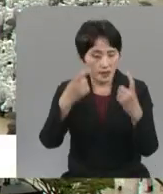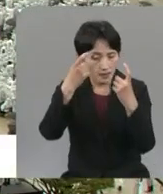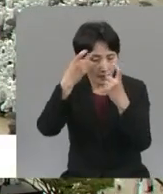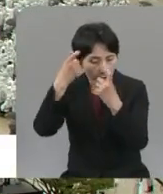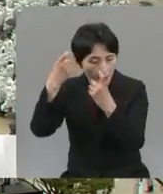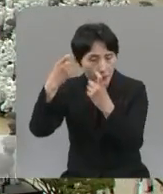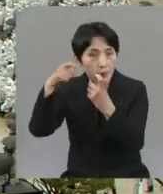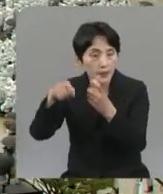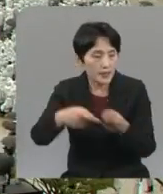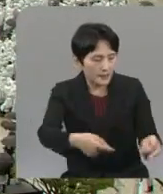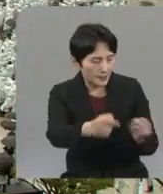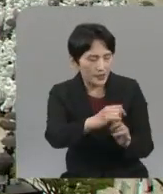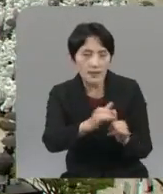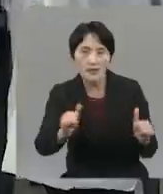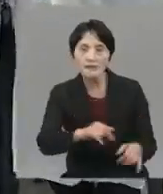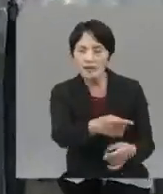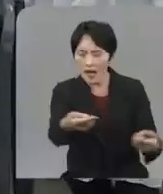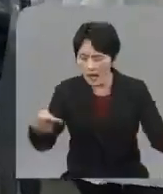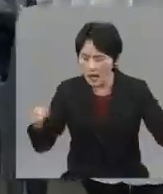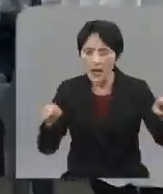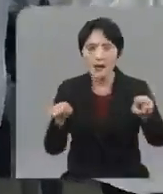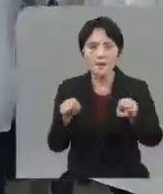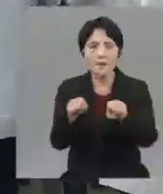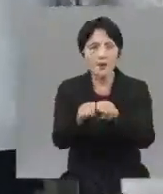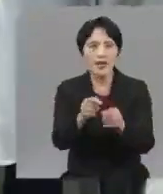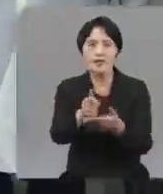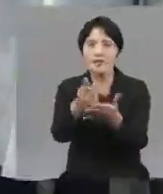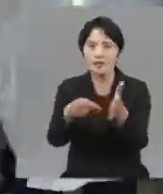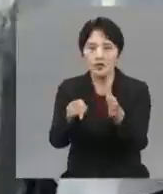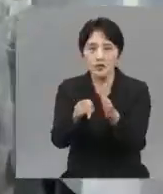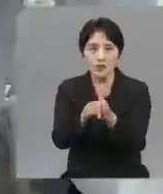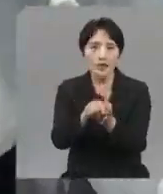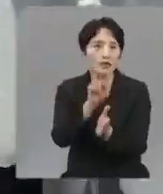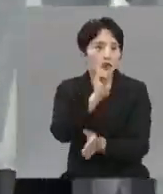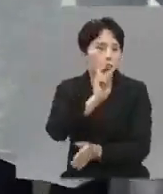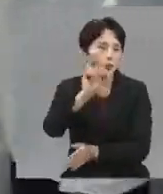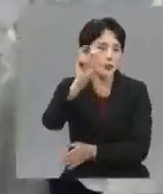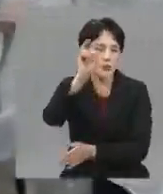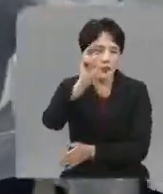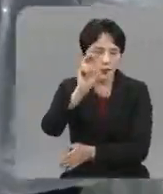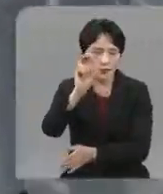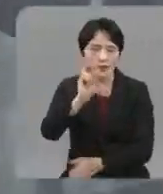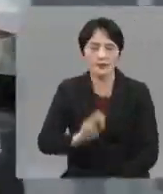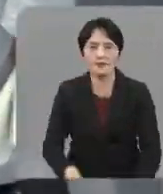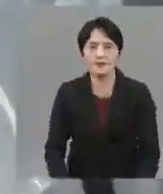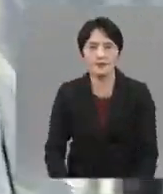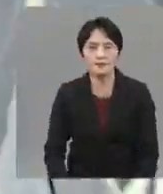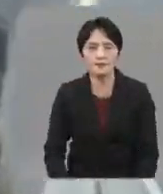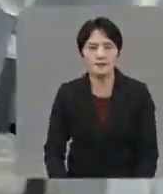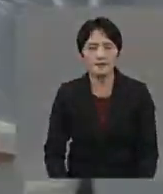близких за их мужество и преданность духу движения 18 мая